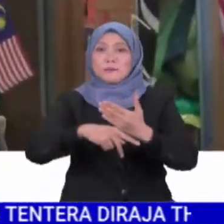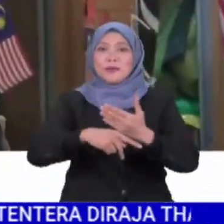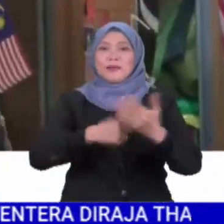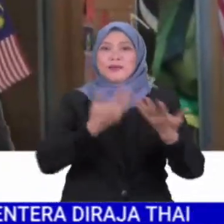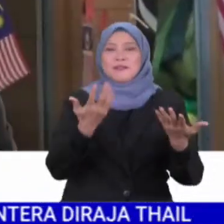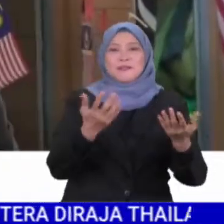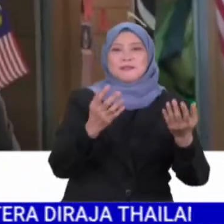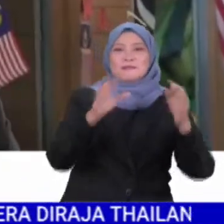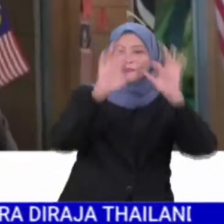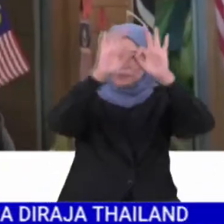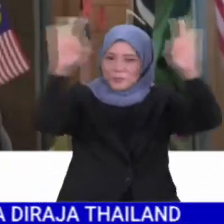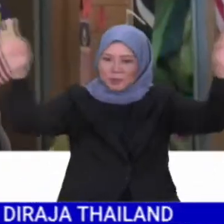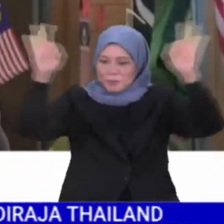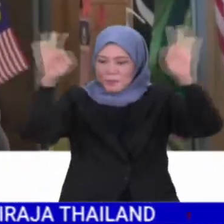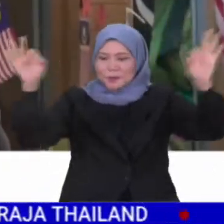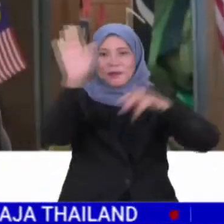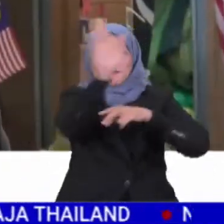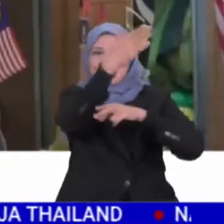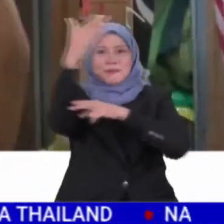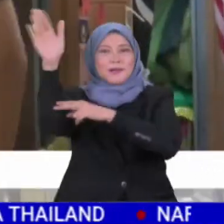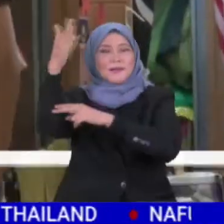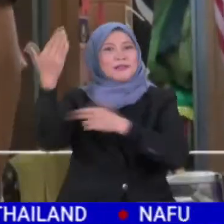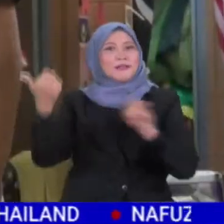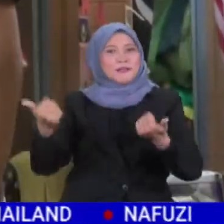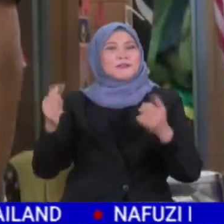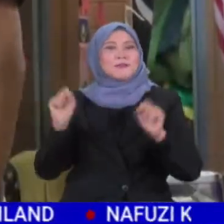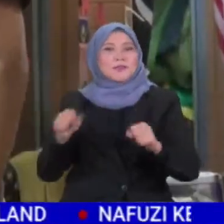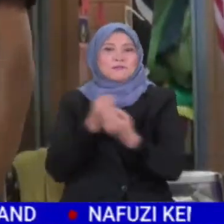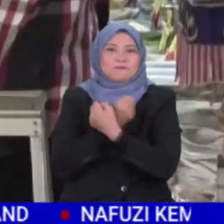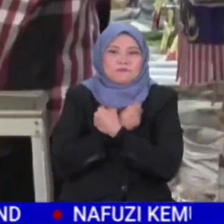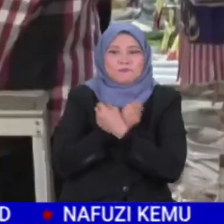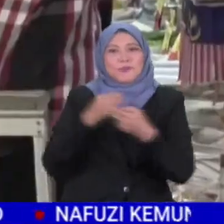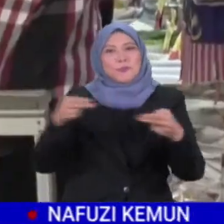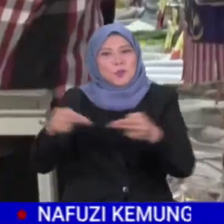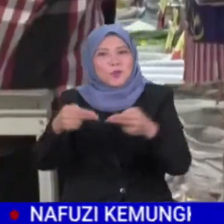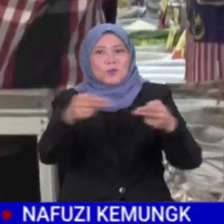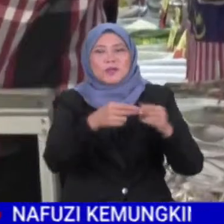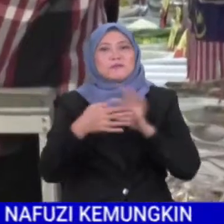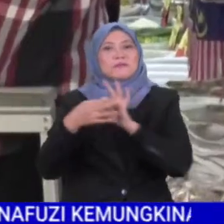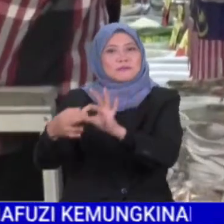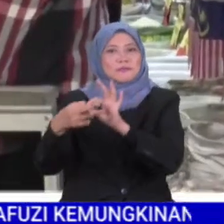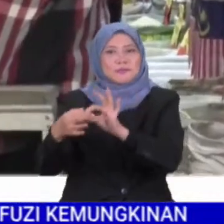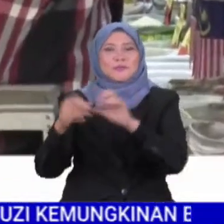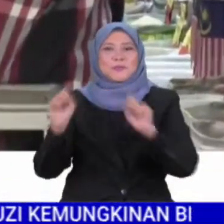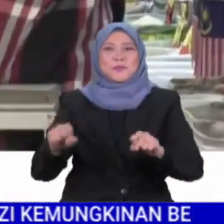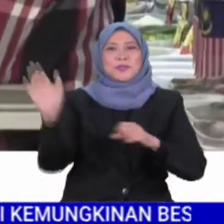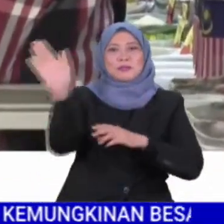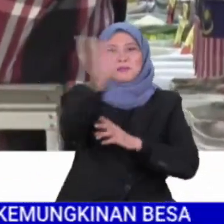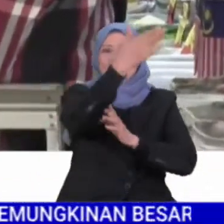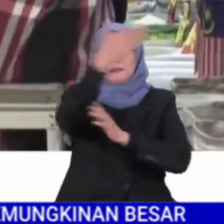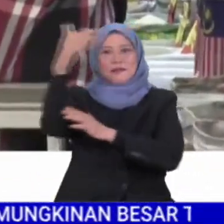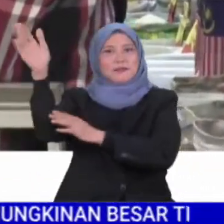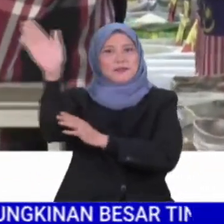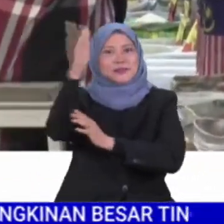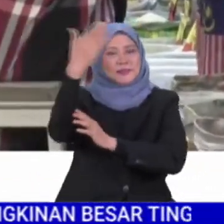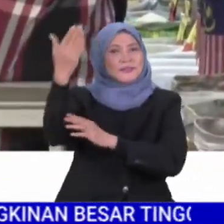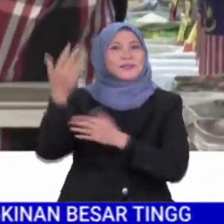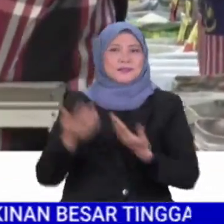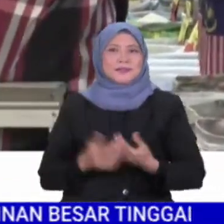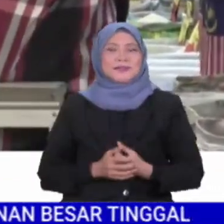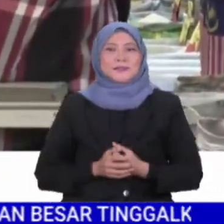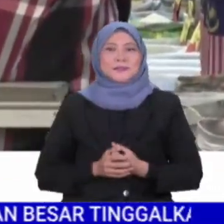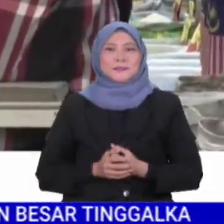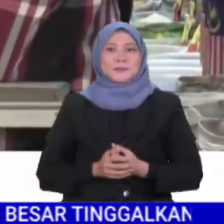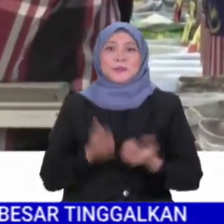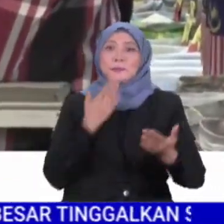merapatkan silaturahim antara mereka. Di samping kita sayangkan negara kita dengan kibar jalur gemilang. Jadi perkara lain